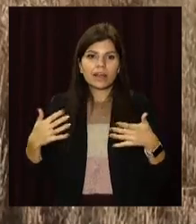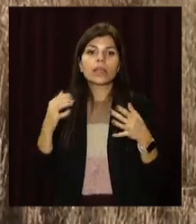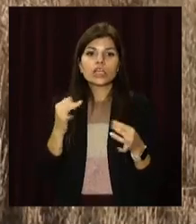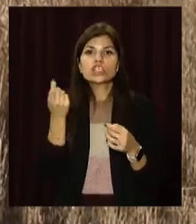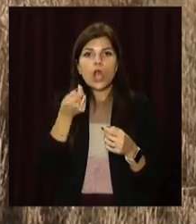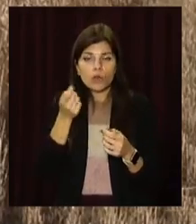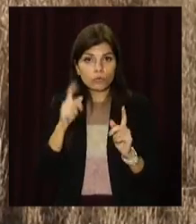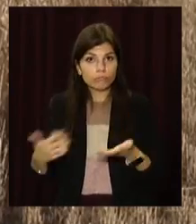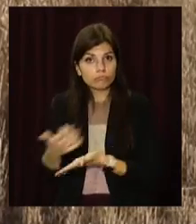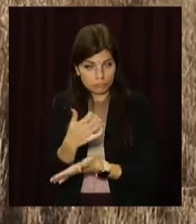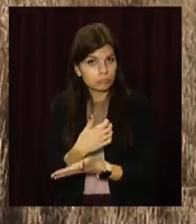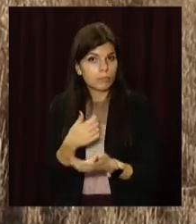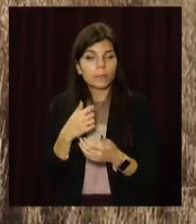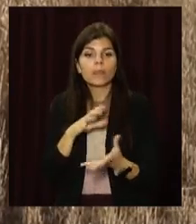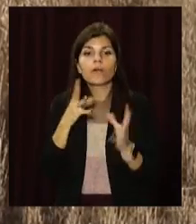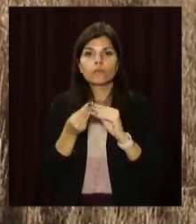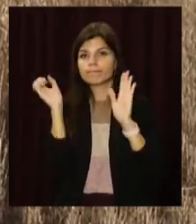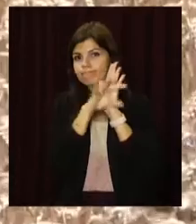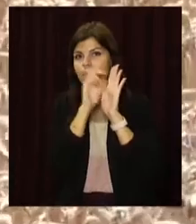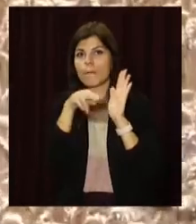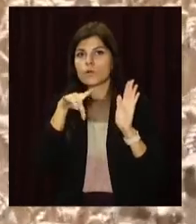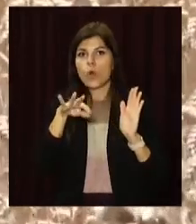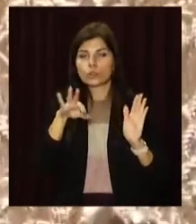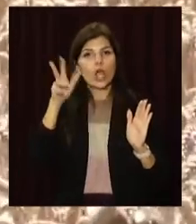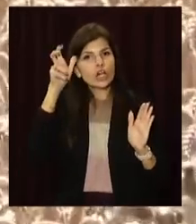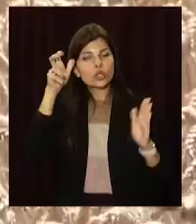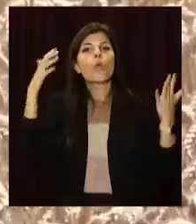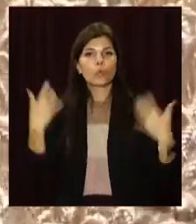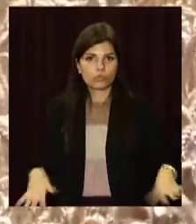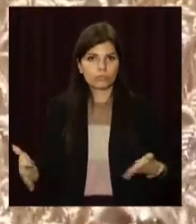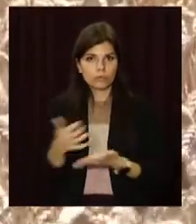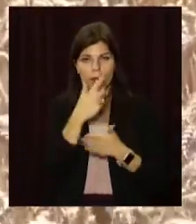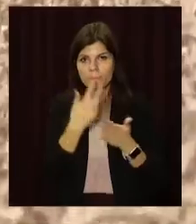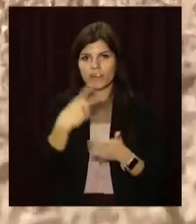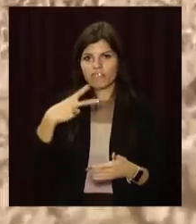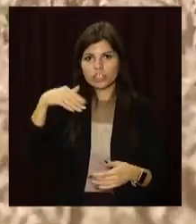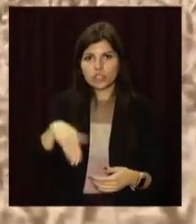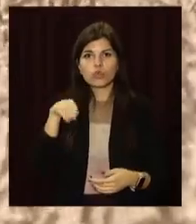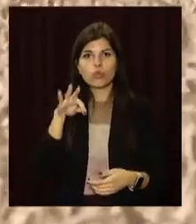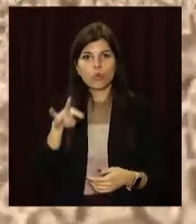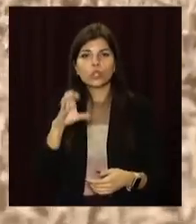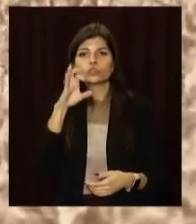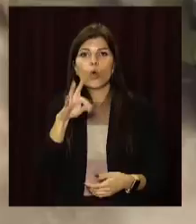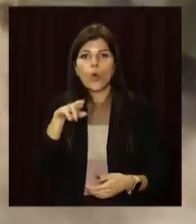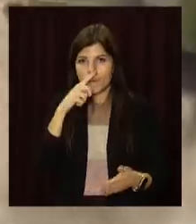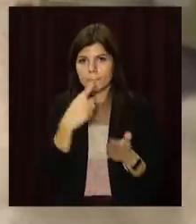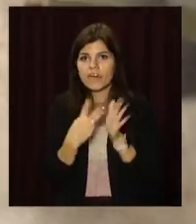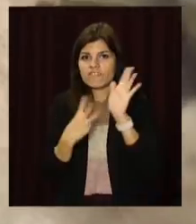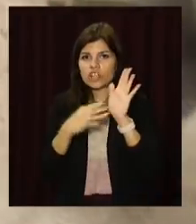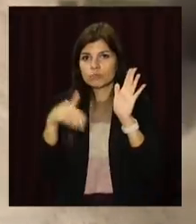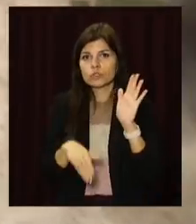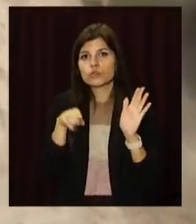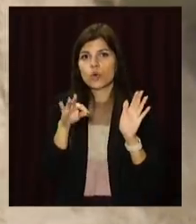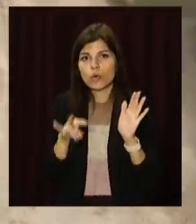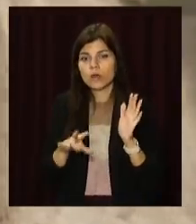ж зернових. Склали вже в засіки просо та гречко. Загалом практично 20 тисяч тонн. Сої зібрали понад 8 тисяч